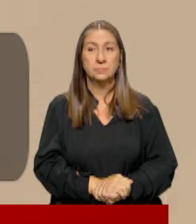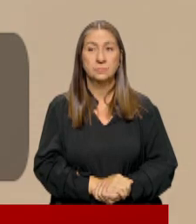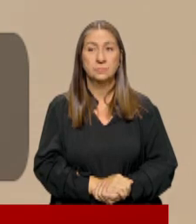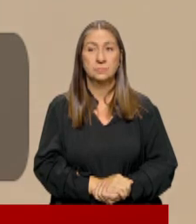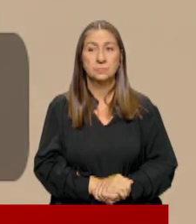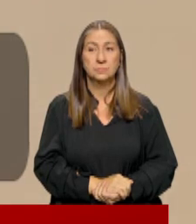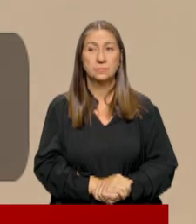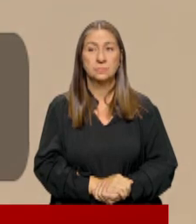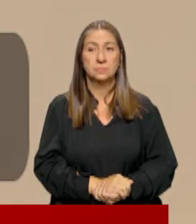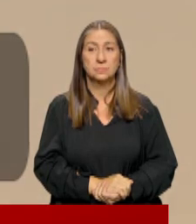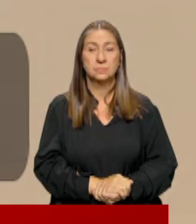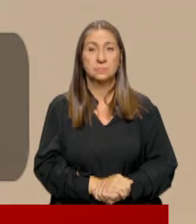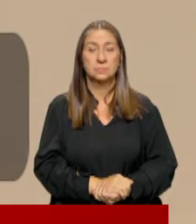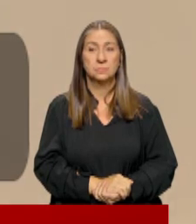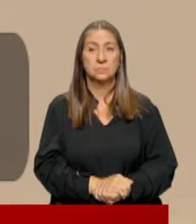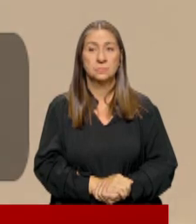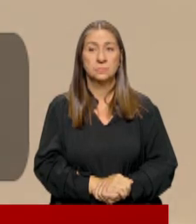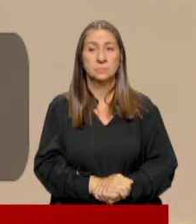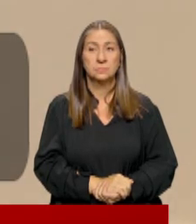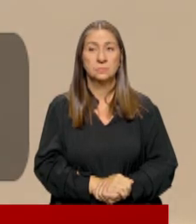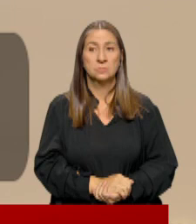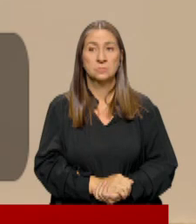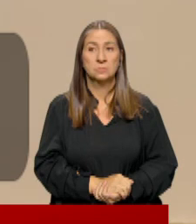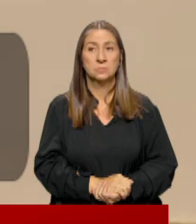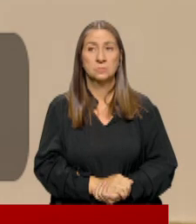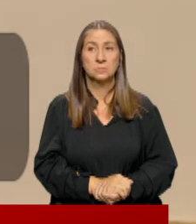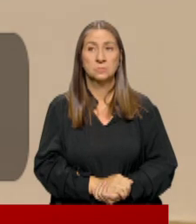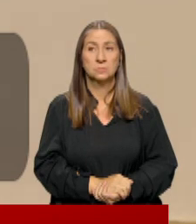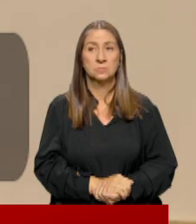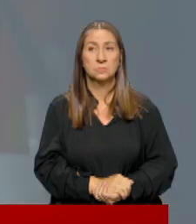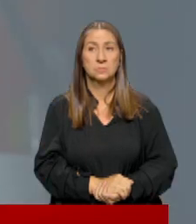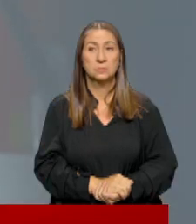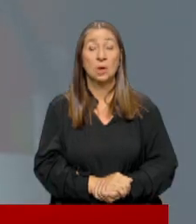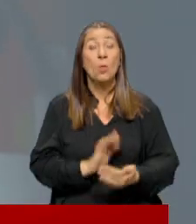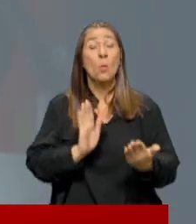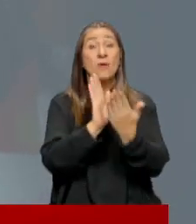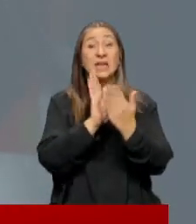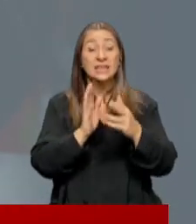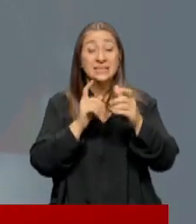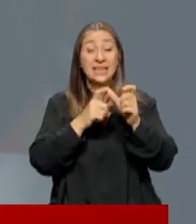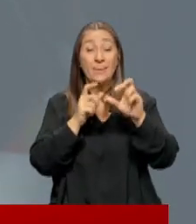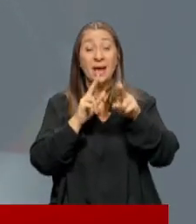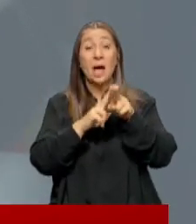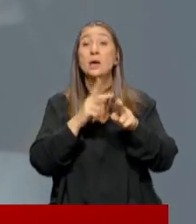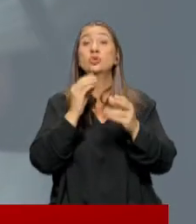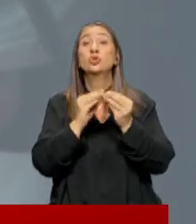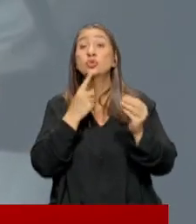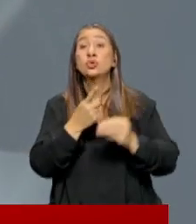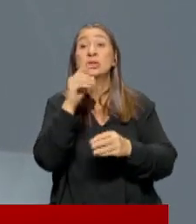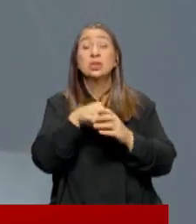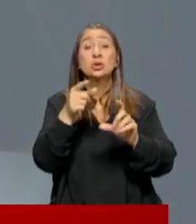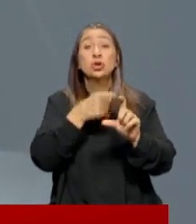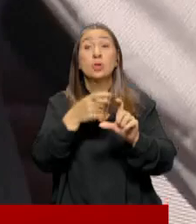ilgili Taşkesenlioğlu ailesiyle ilgili suç duyurusunu almaktan korkuyorlar. Muhalefet SPK'nın suç duyurusu için